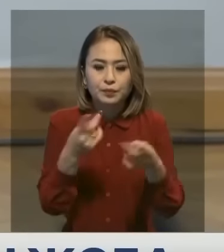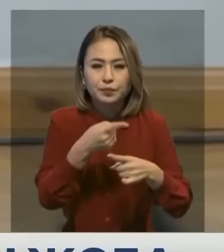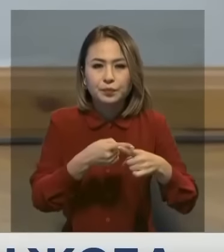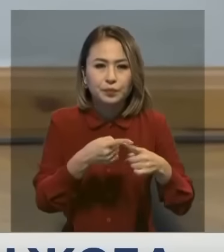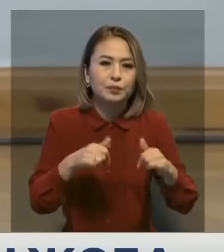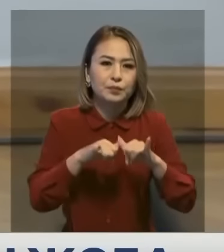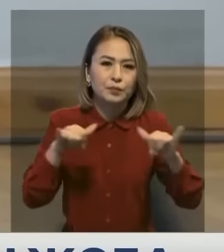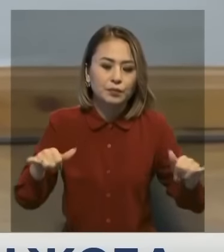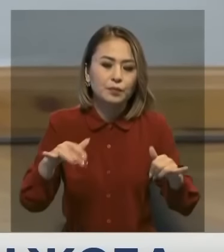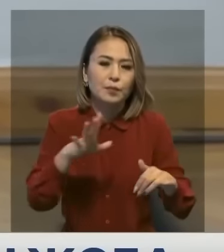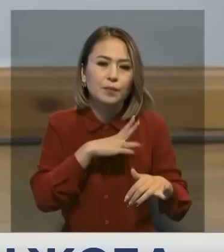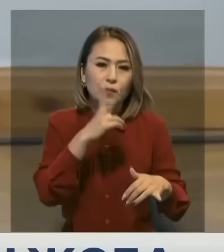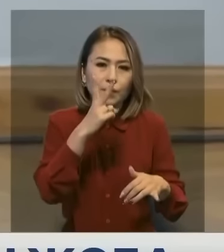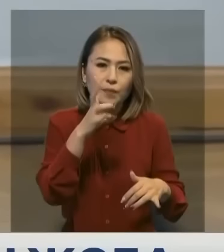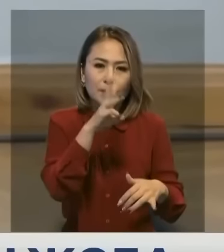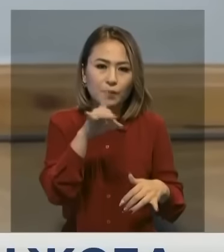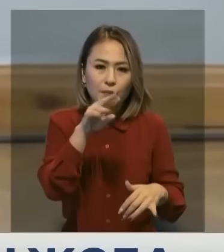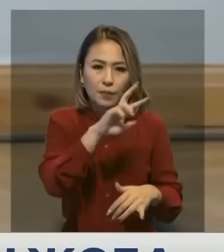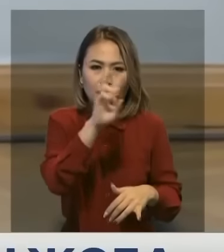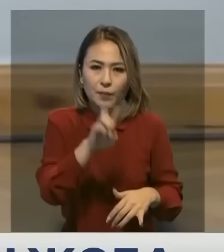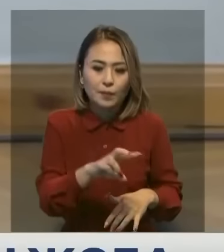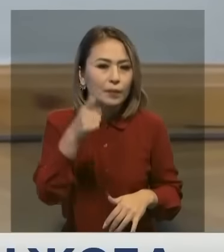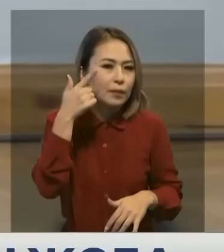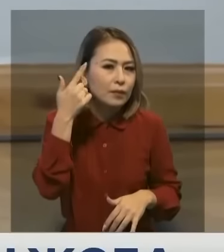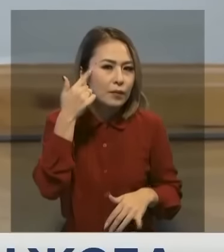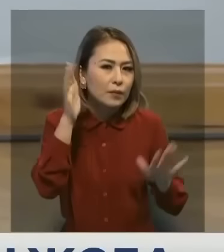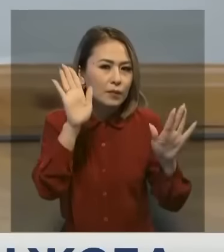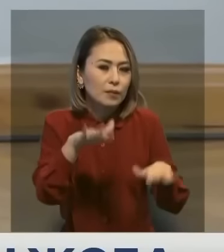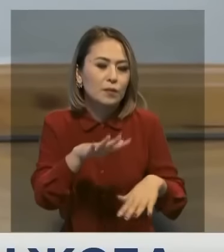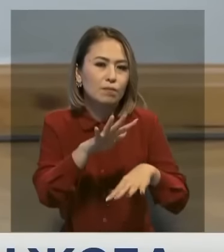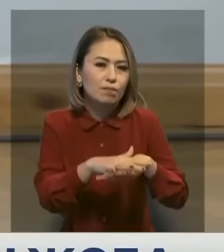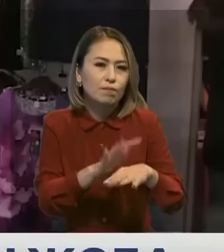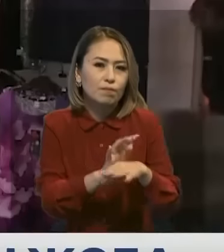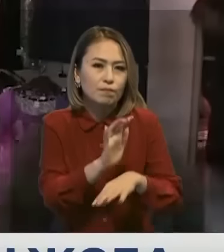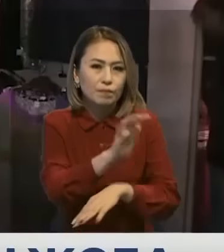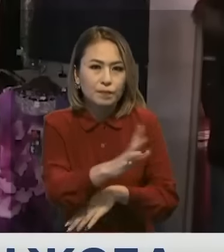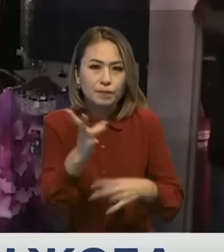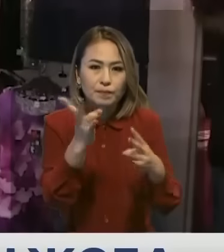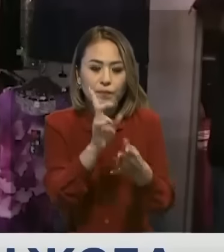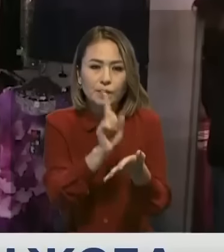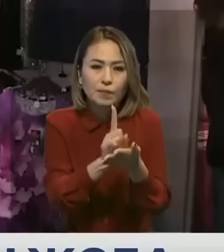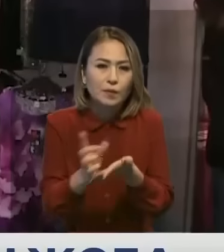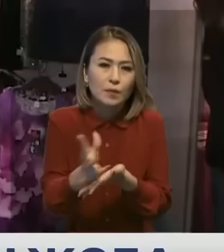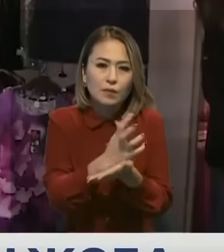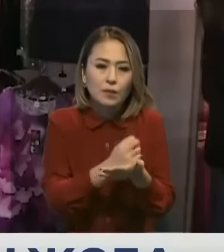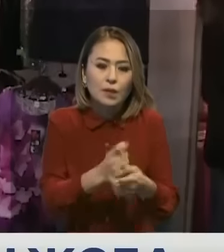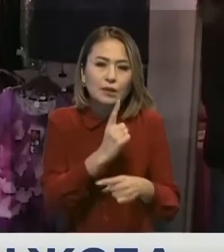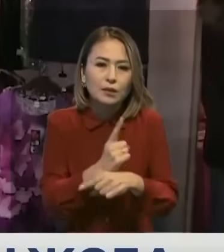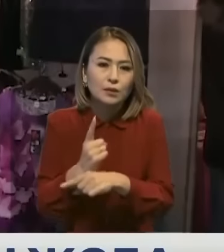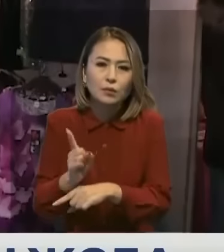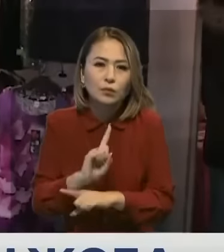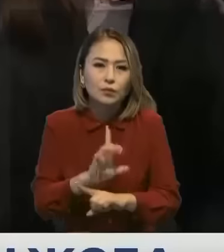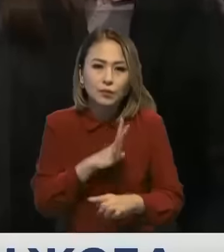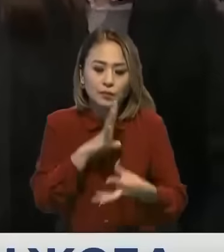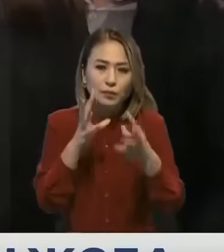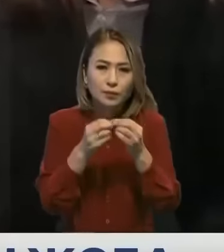жартысынан көбі, яғни 2 миллиард доллары Қытайдың экспорт-импорт банкіне берешегіміз. Салық жинаудың тиімділігін арттыру үшін